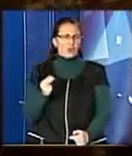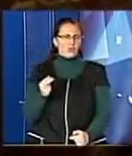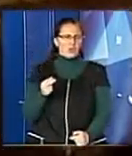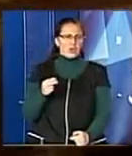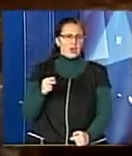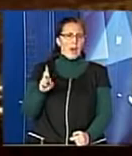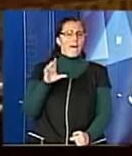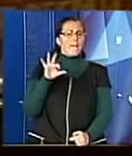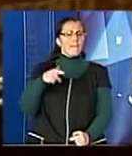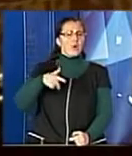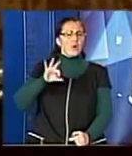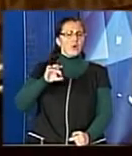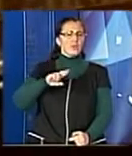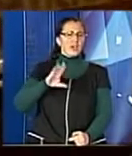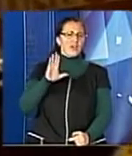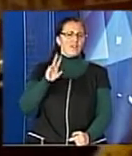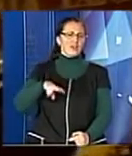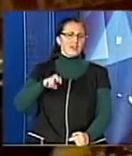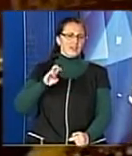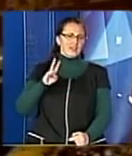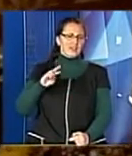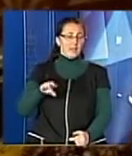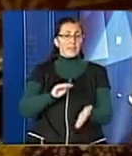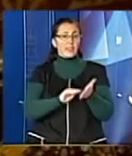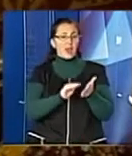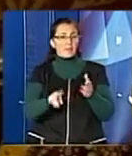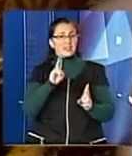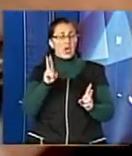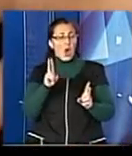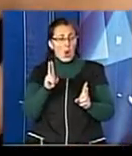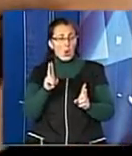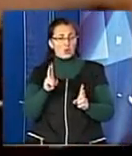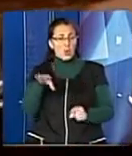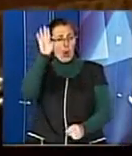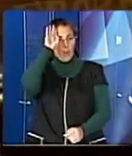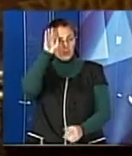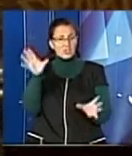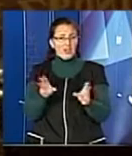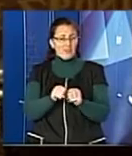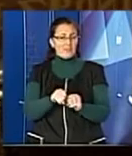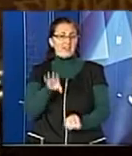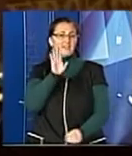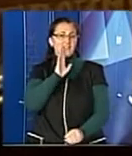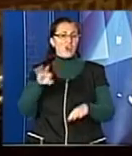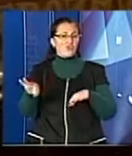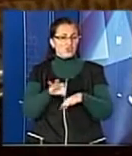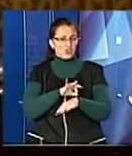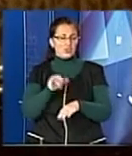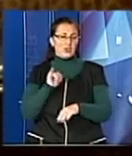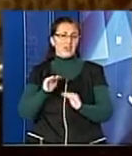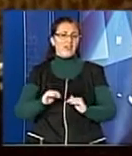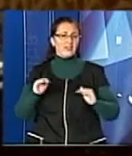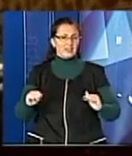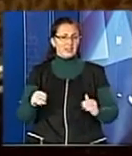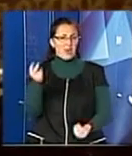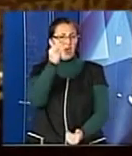Цей образ справив раб Божий Василій Росин со женою і чадами своїми